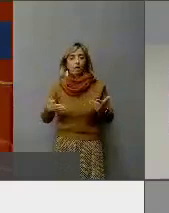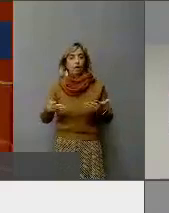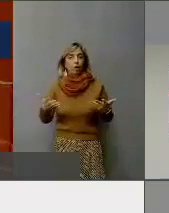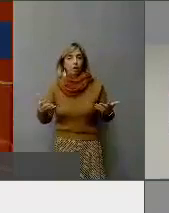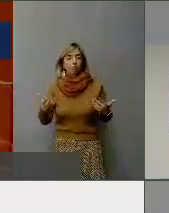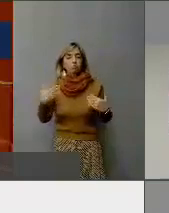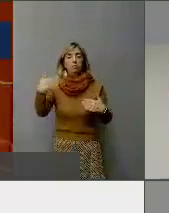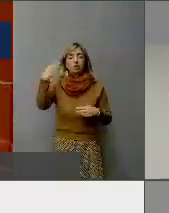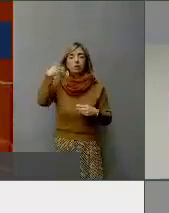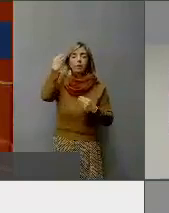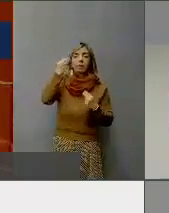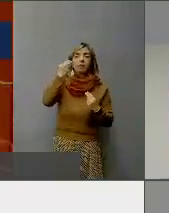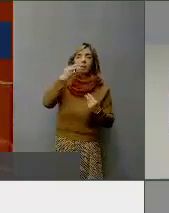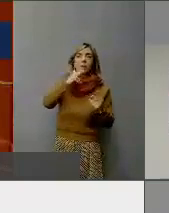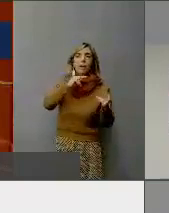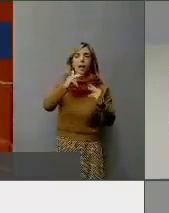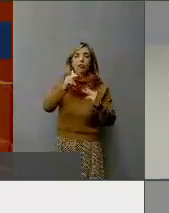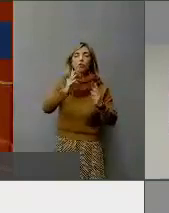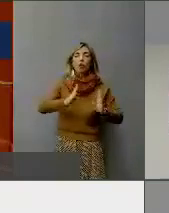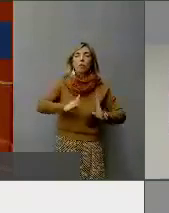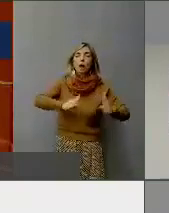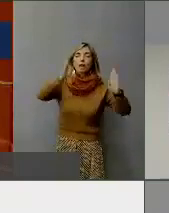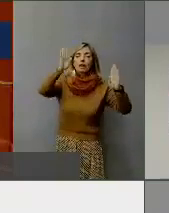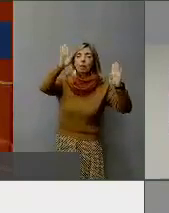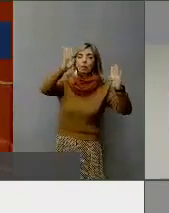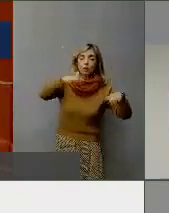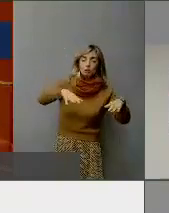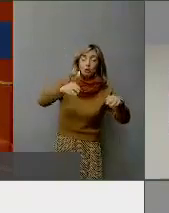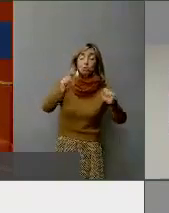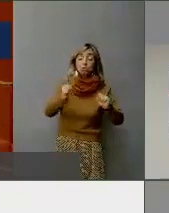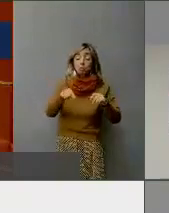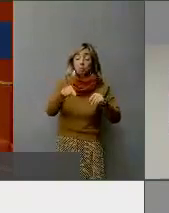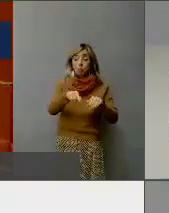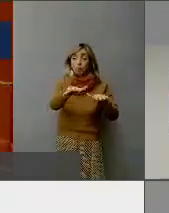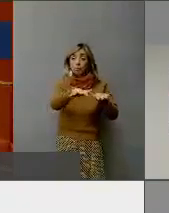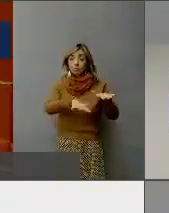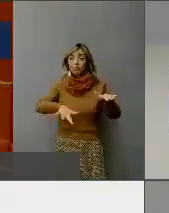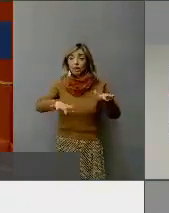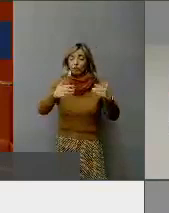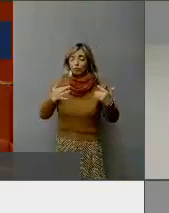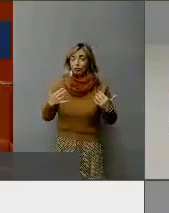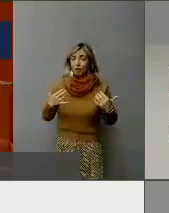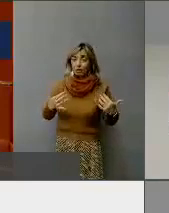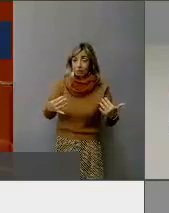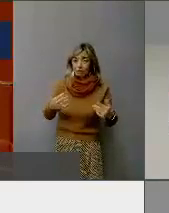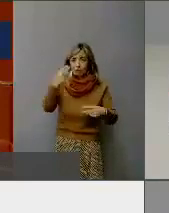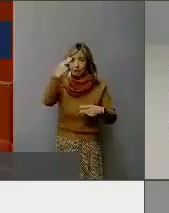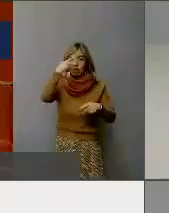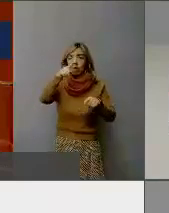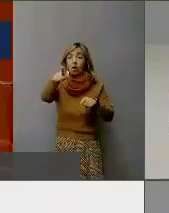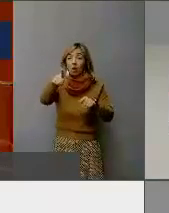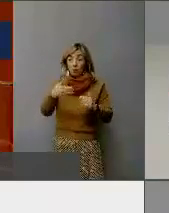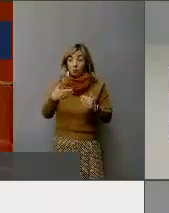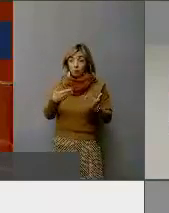possibilità successivamente di collocare un giardino ricordo che lei propose oltre che al giardino